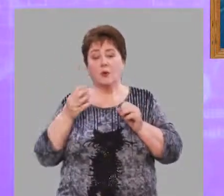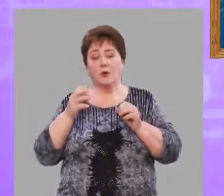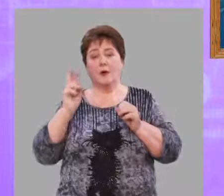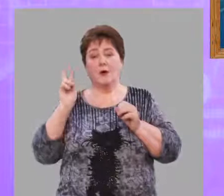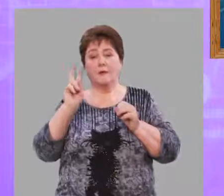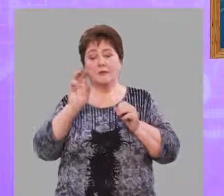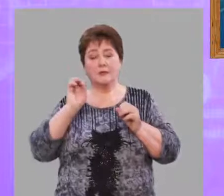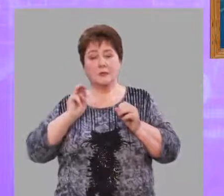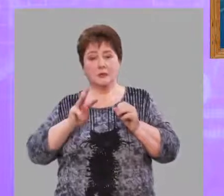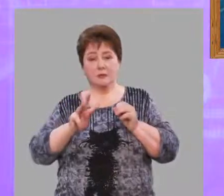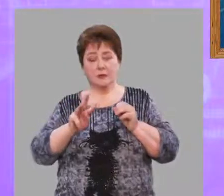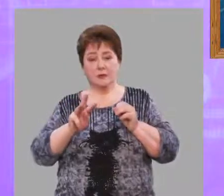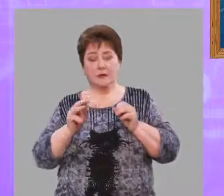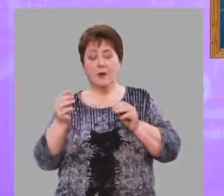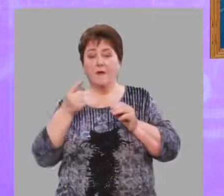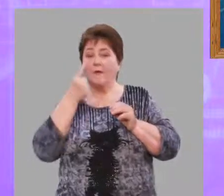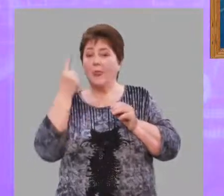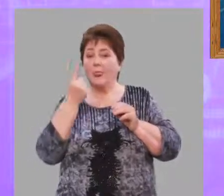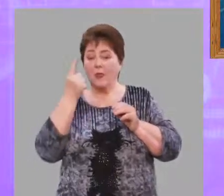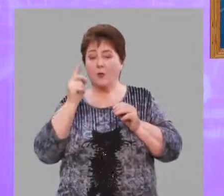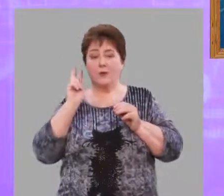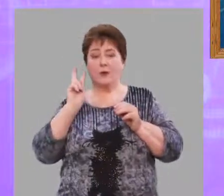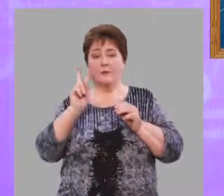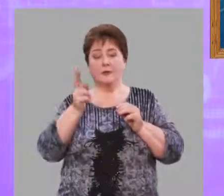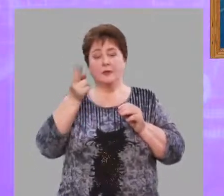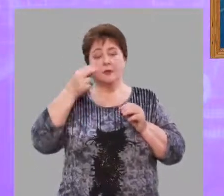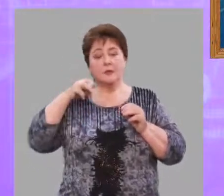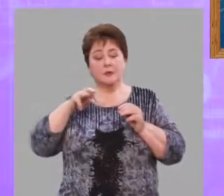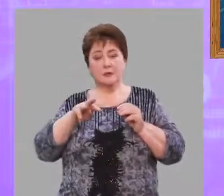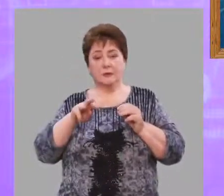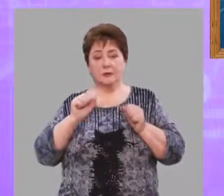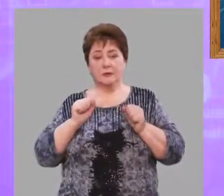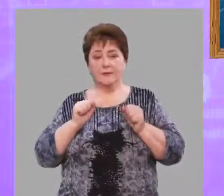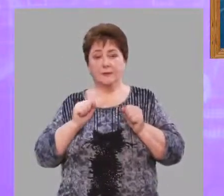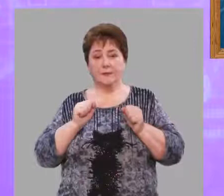квадратных сантиметров в одном квадратном дециметре.